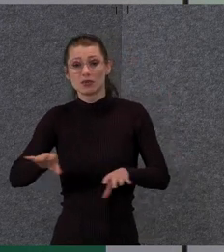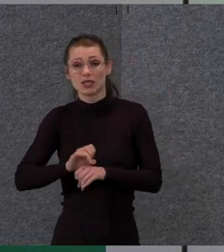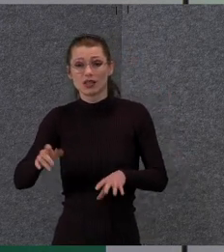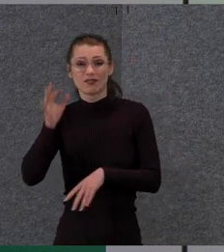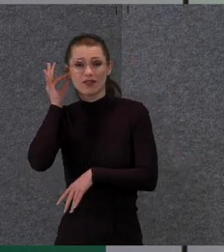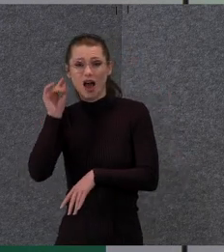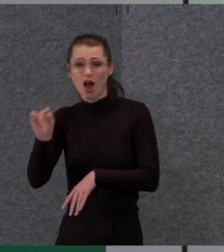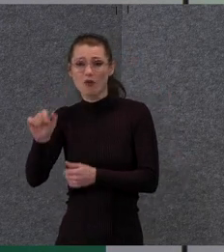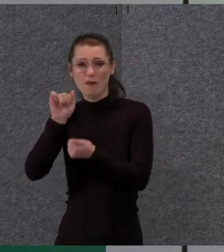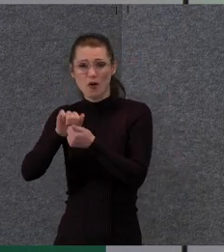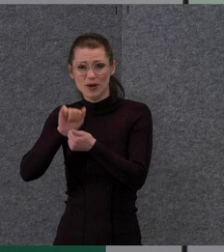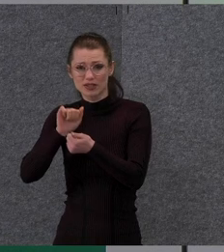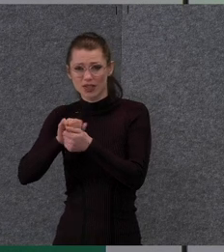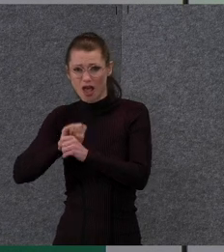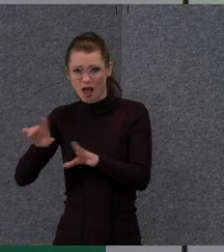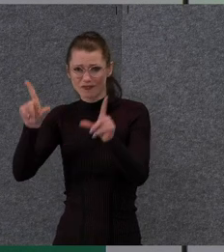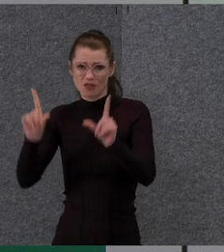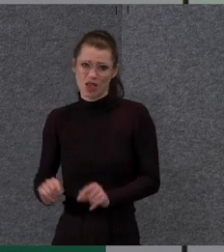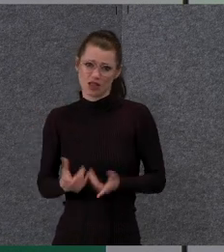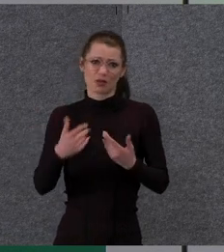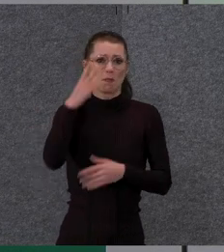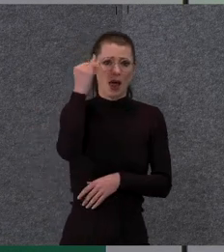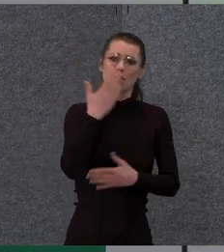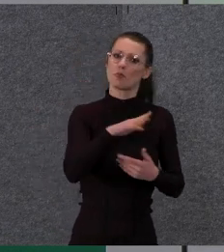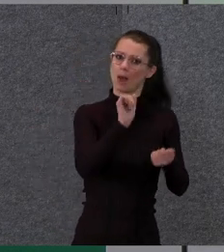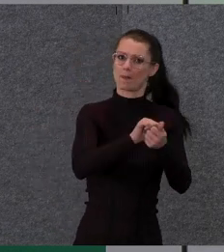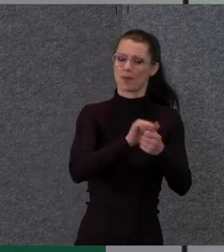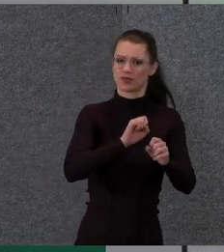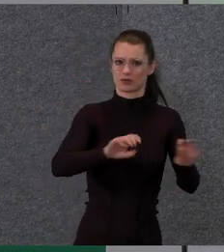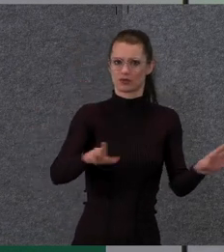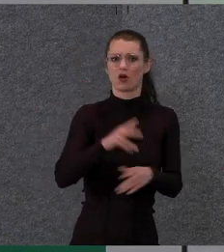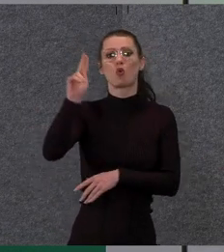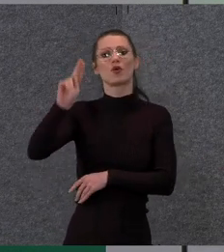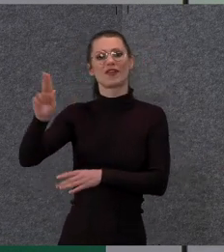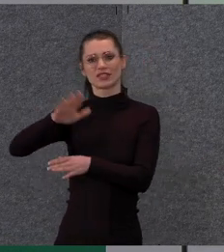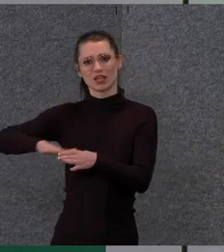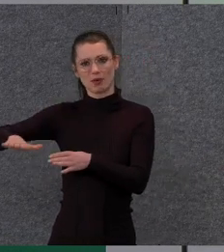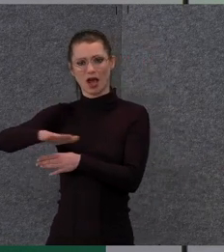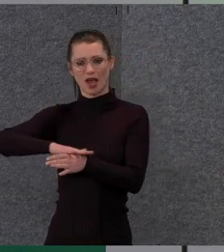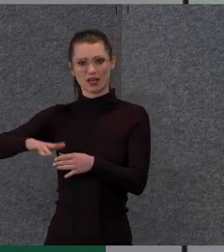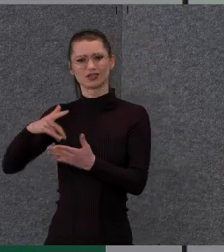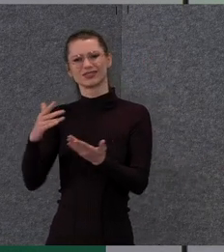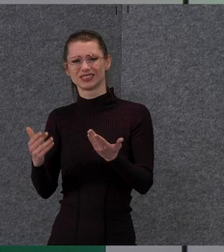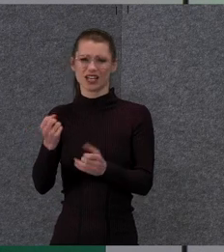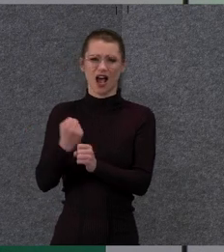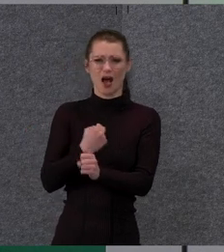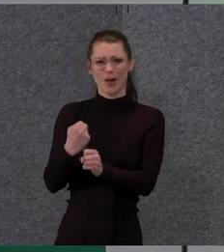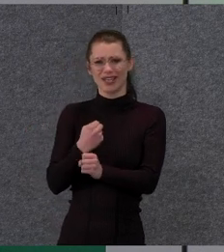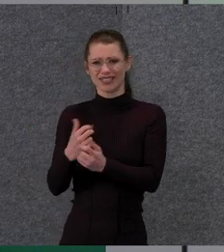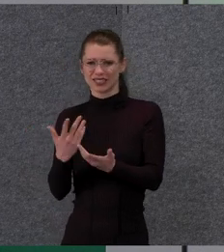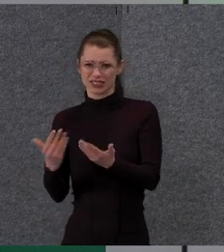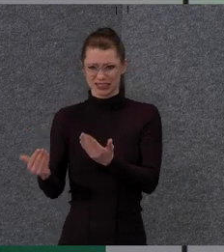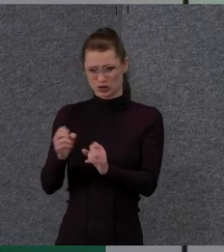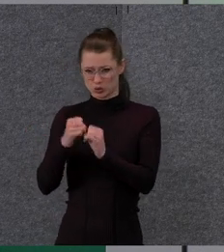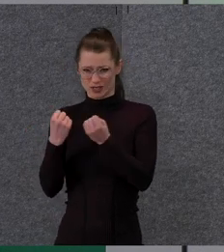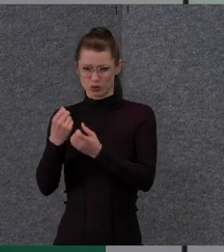Kollegen. Prekäre Arbeitsverhältnisse sind in dem universitären Bereich leider eher an der Tagesordnung